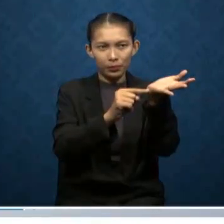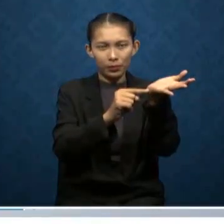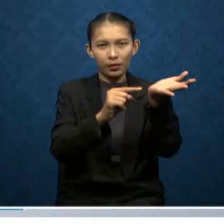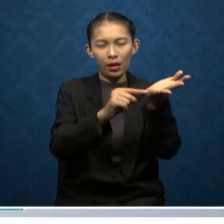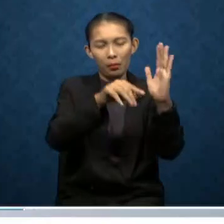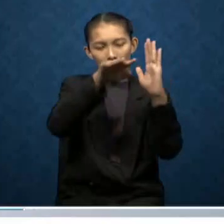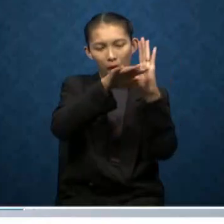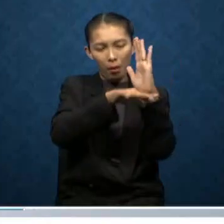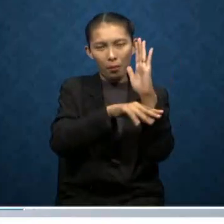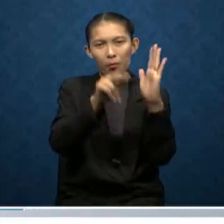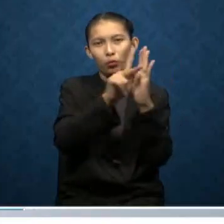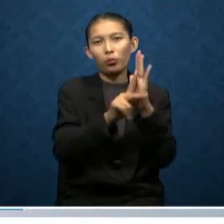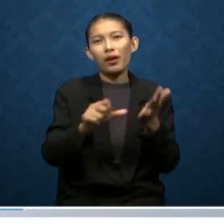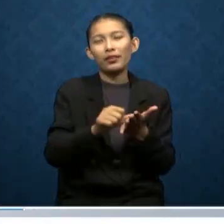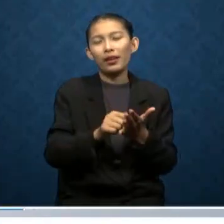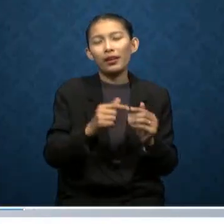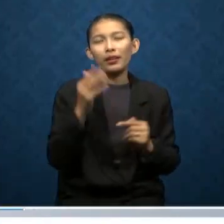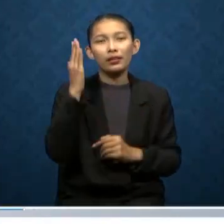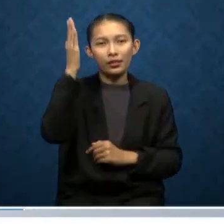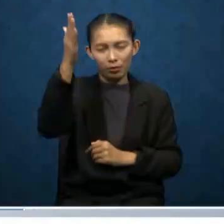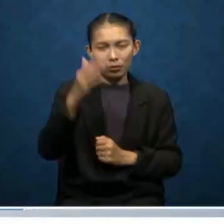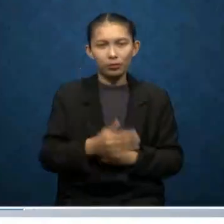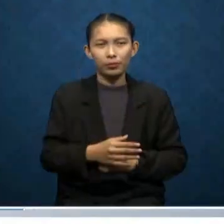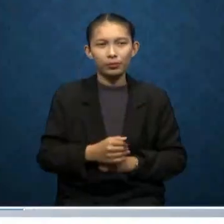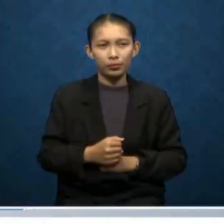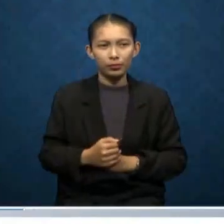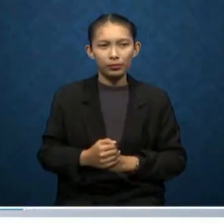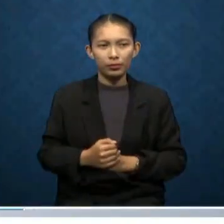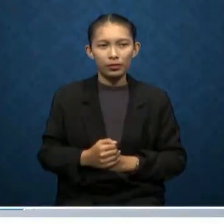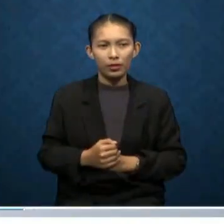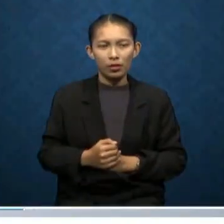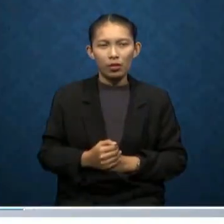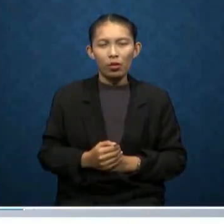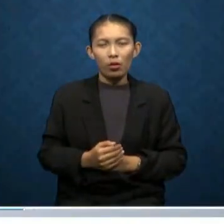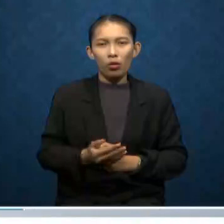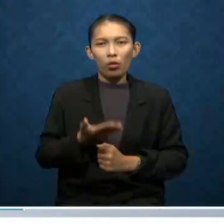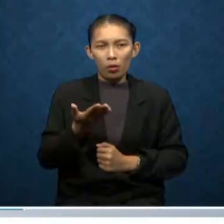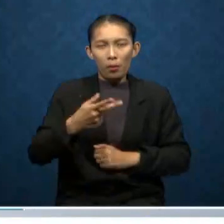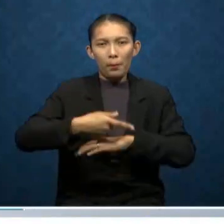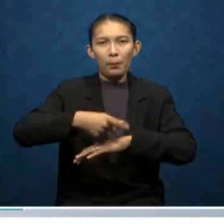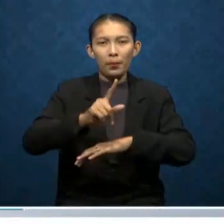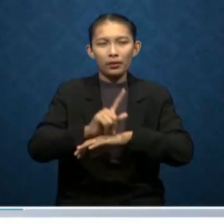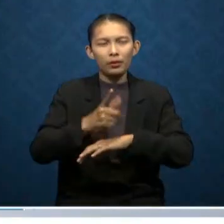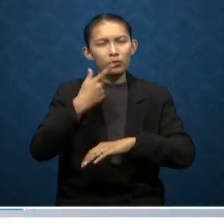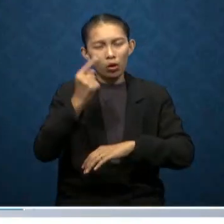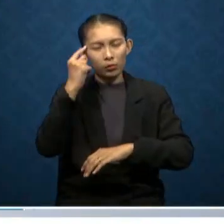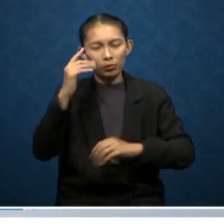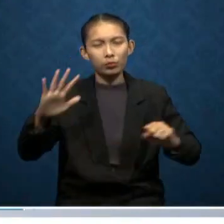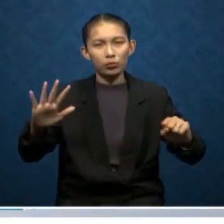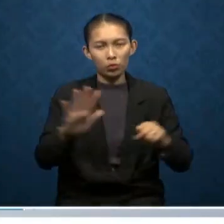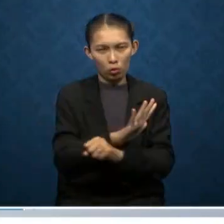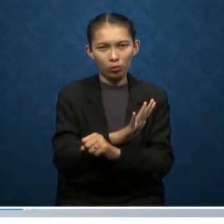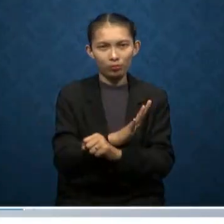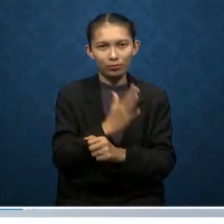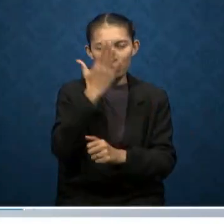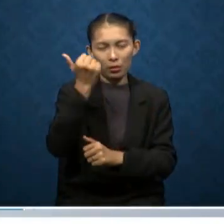ขั้นตอนการแ้ไข กฎหมายอไปหากมความจำเป็น ocr วา ออนิญญาตทระธานได้ตอบนาจะครบทวนในปเด็ที่ท่านพ